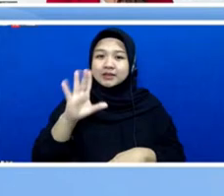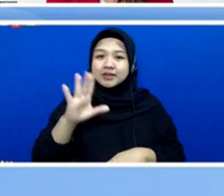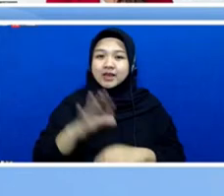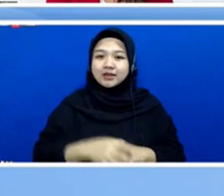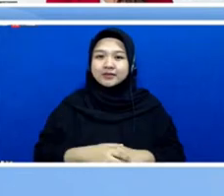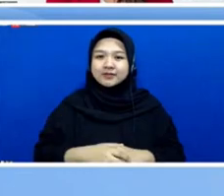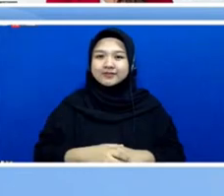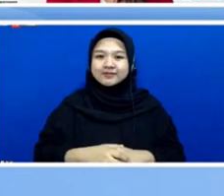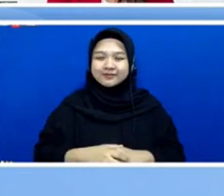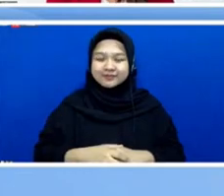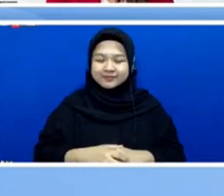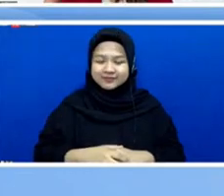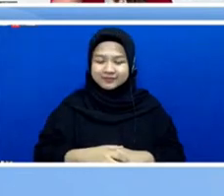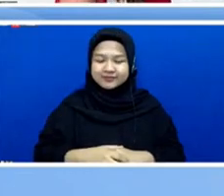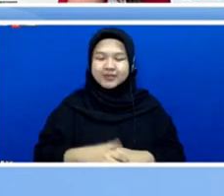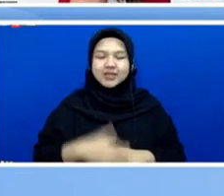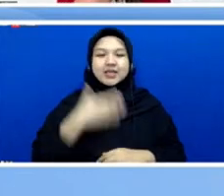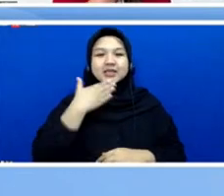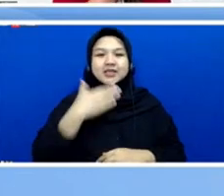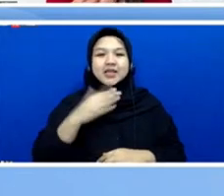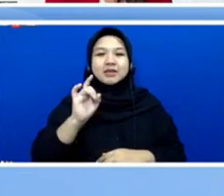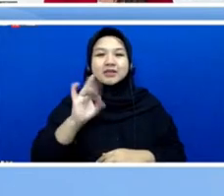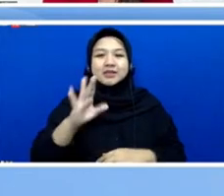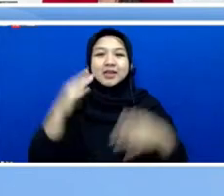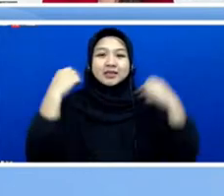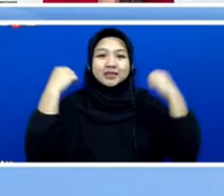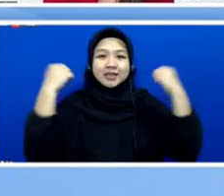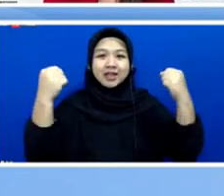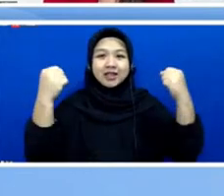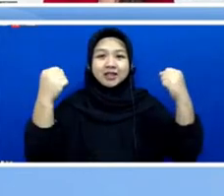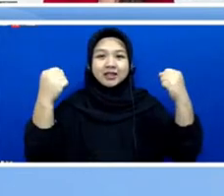sound, Profesor? Selamat siang, sehat, Prof?